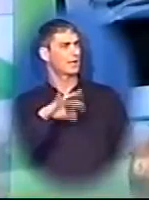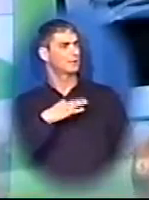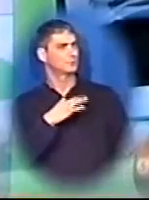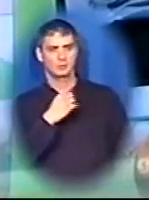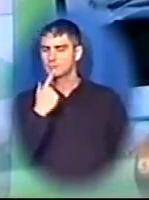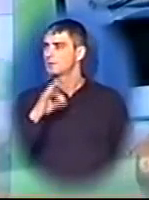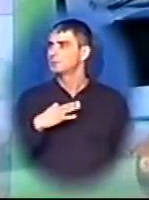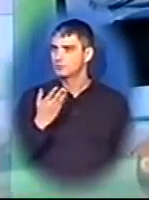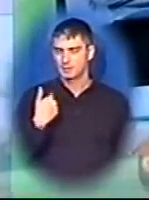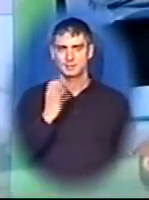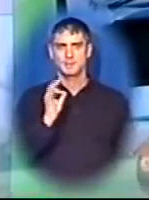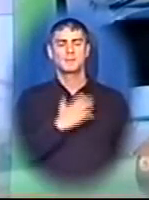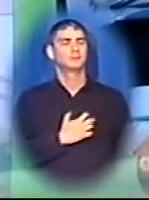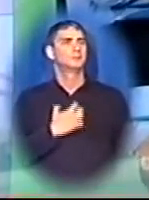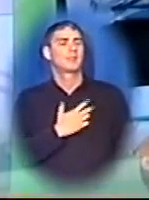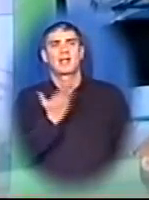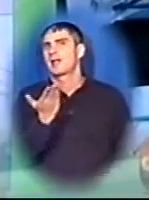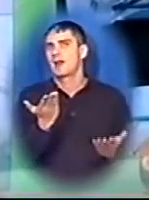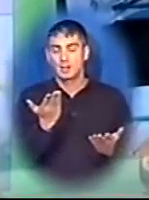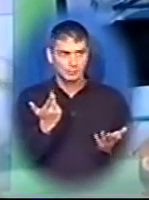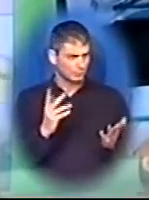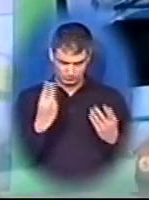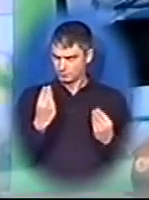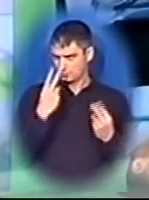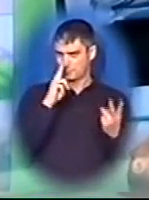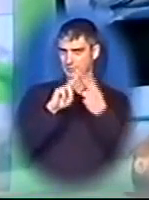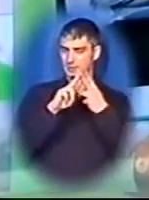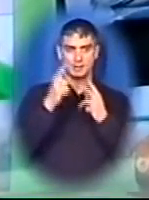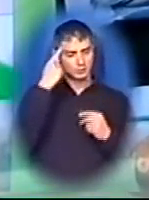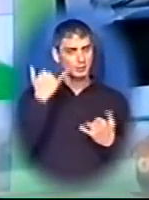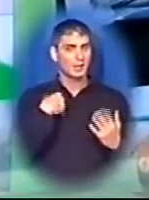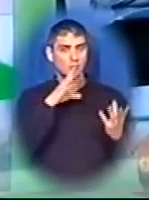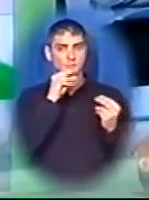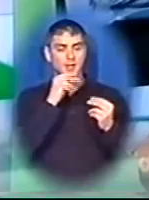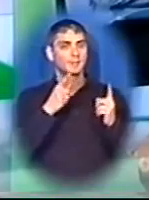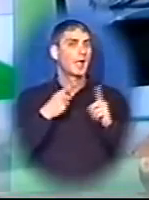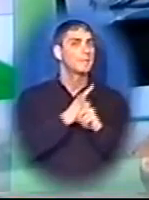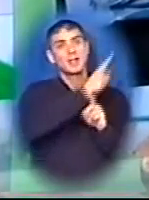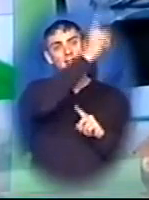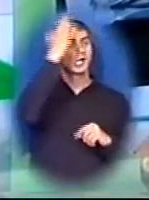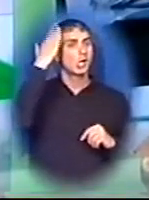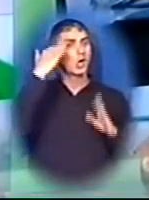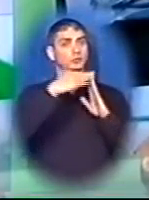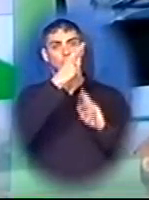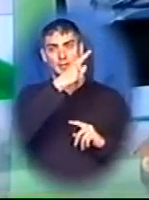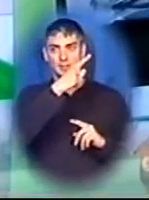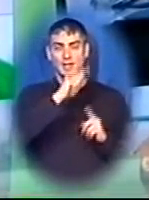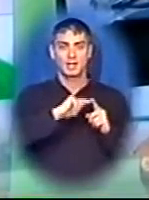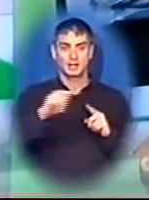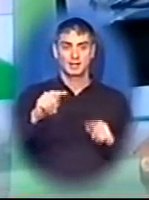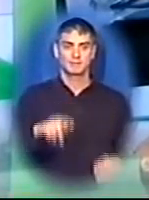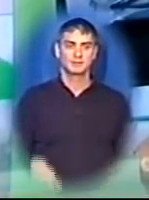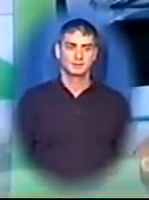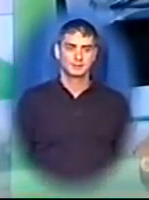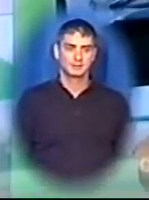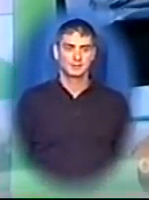מצוין, מה שלומך? אני ממש מתגעגע. עוד מעט נתראה. את יודעת שאנחנו מדברים עכשיו דרך ראש פינה? דרך קו בזק